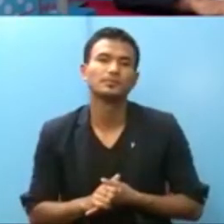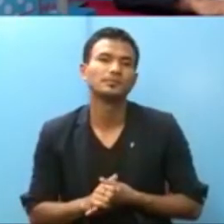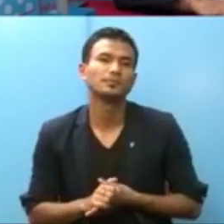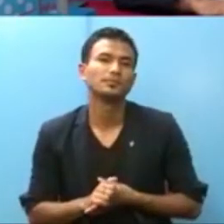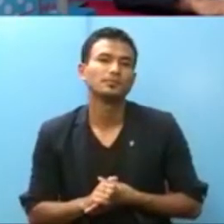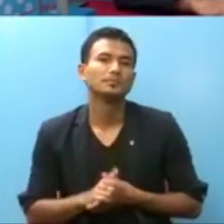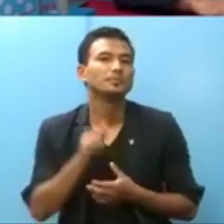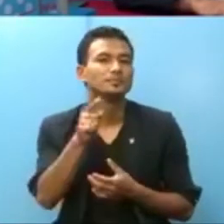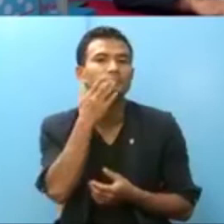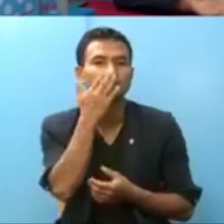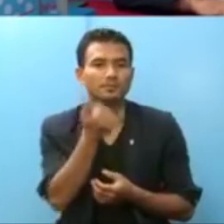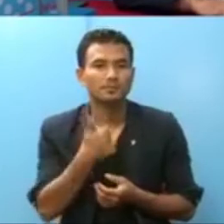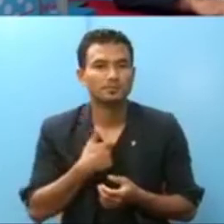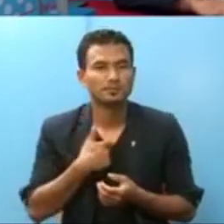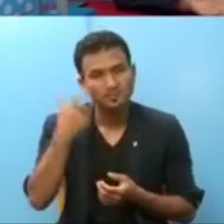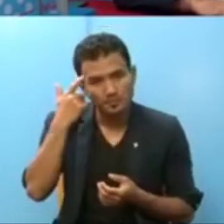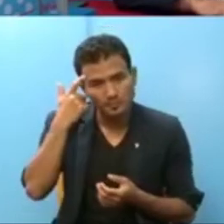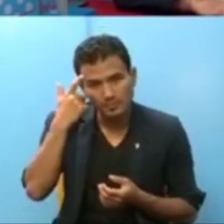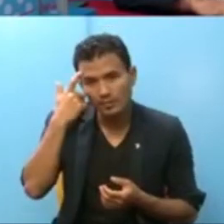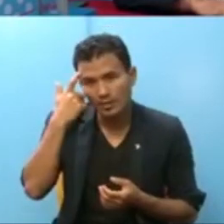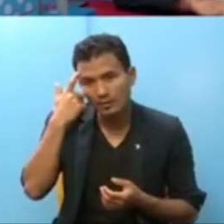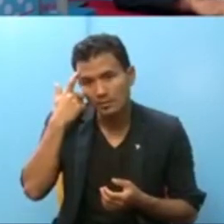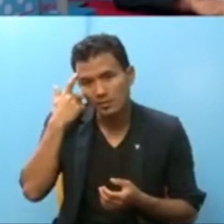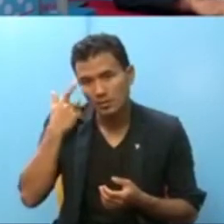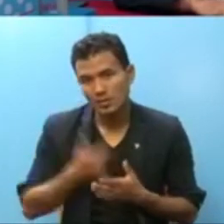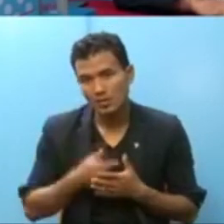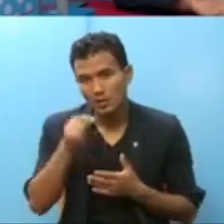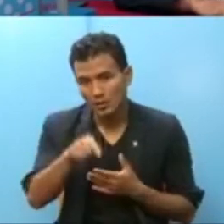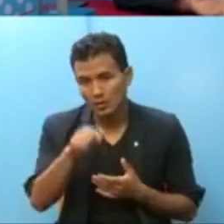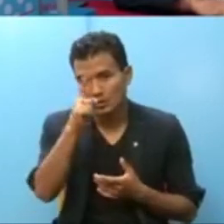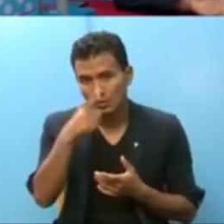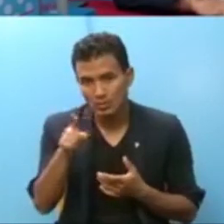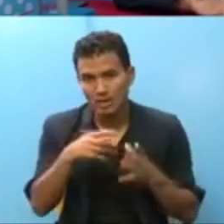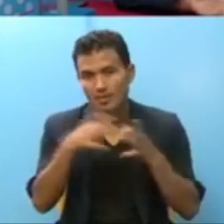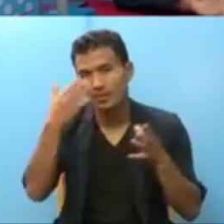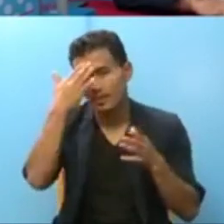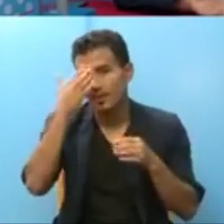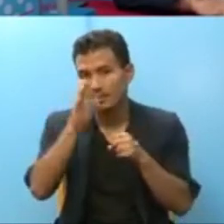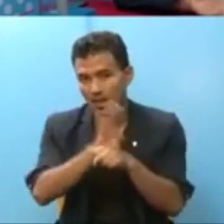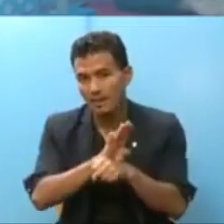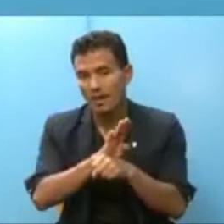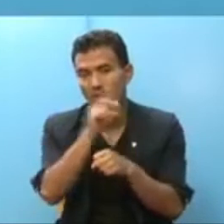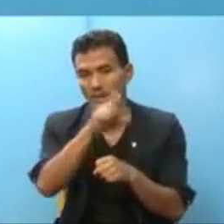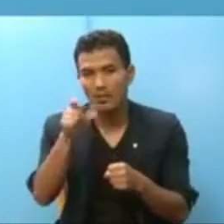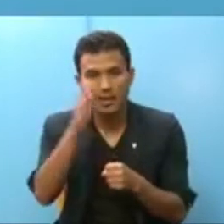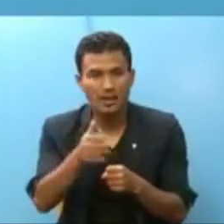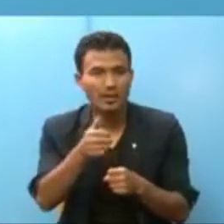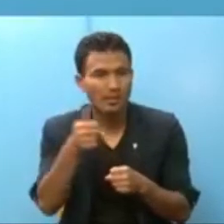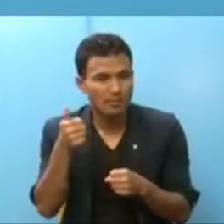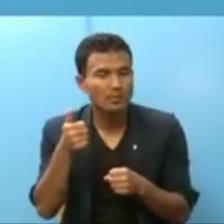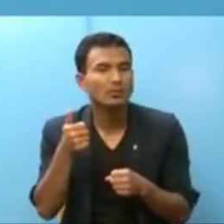तेसनाले मलाई कसो लाग सभने यो योटा महामारी को बेला मा नेपाल राम्रो